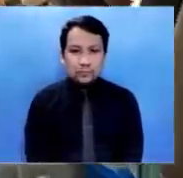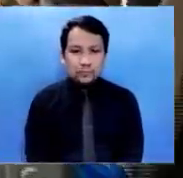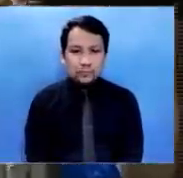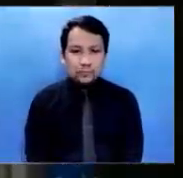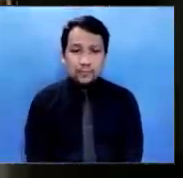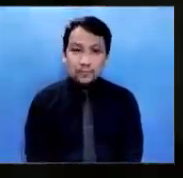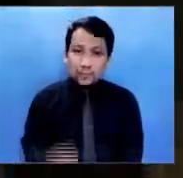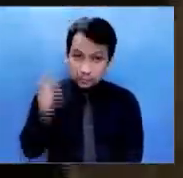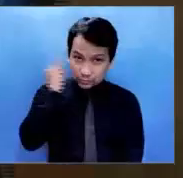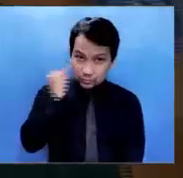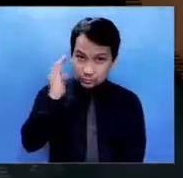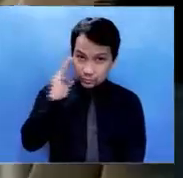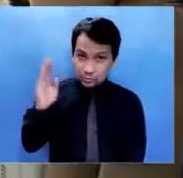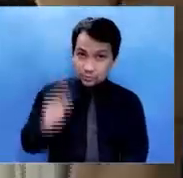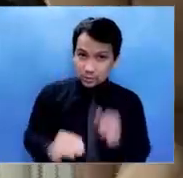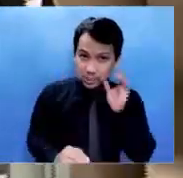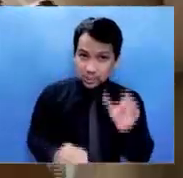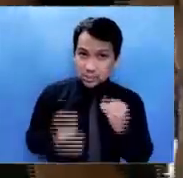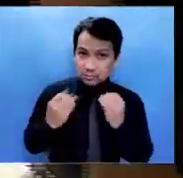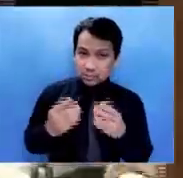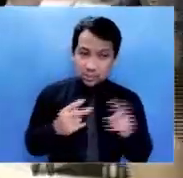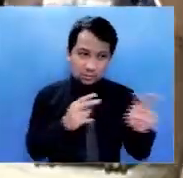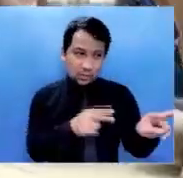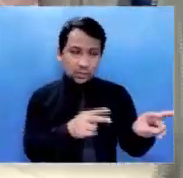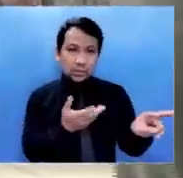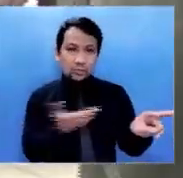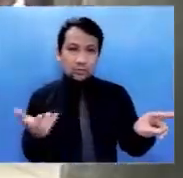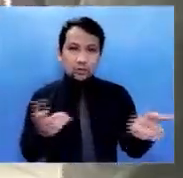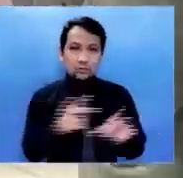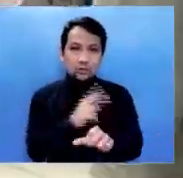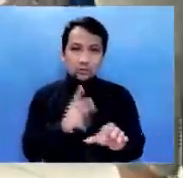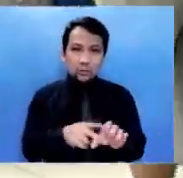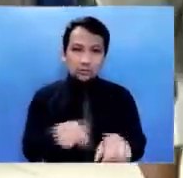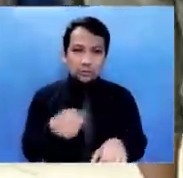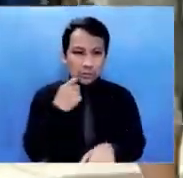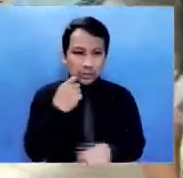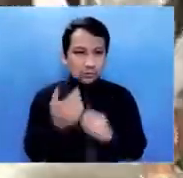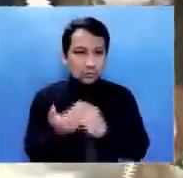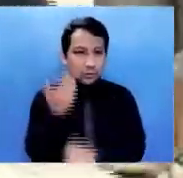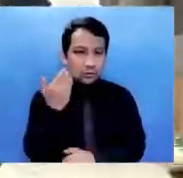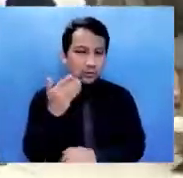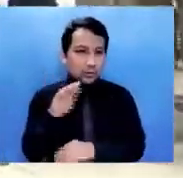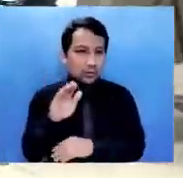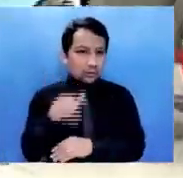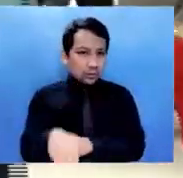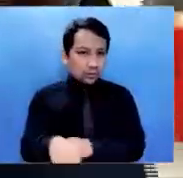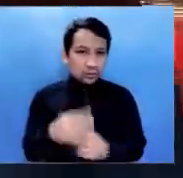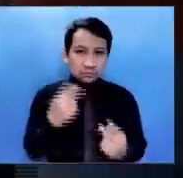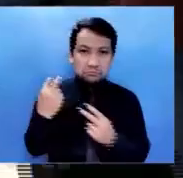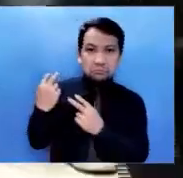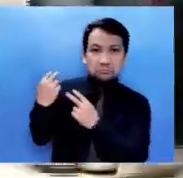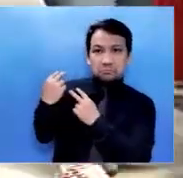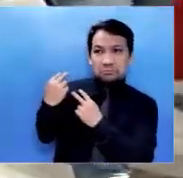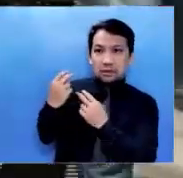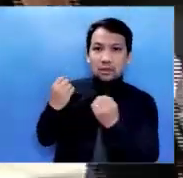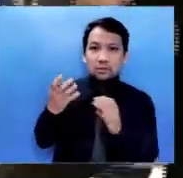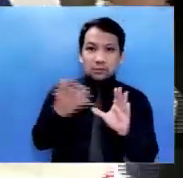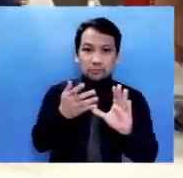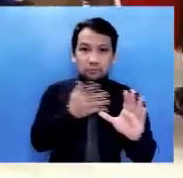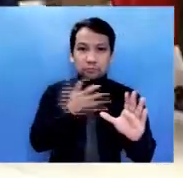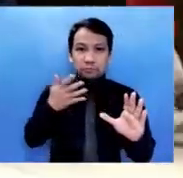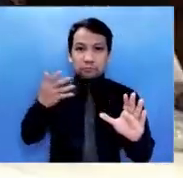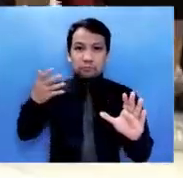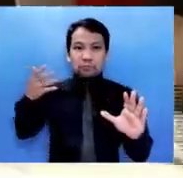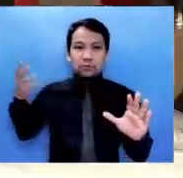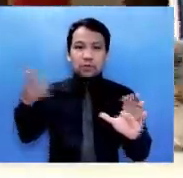Julius, Cheryl, mas marami na nga tayo nakikita ang pasahero ngayon kumpara kaninang umaga at hapon. At kung makikita nyo sa likod ko, yung pila na ito ay yung mga